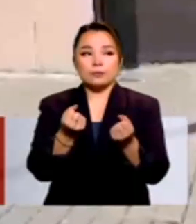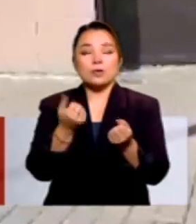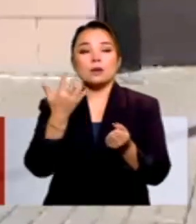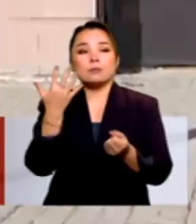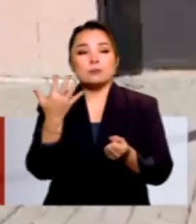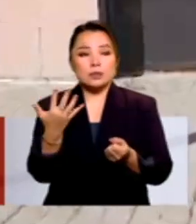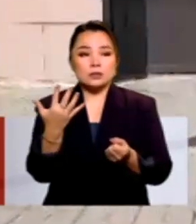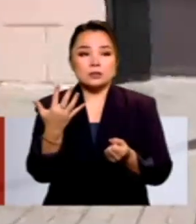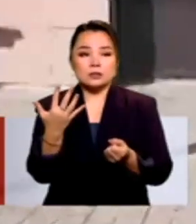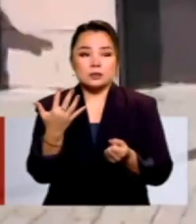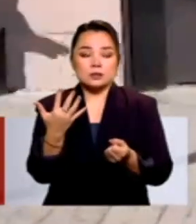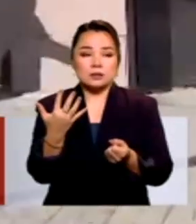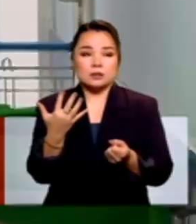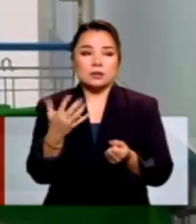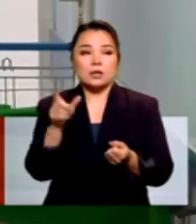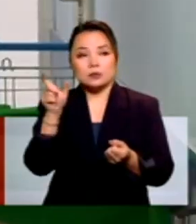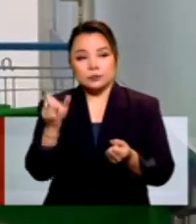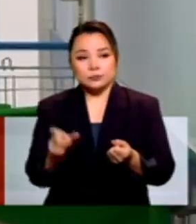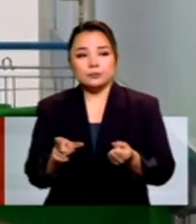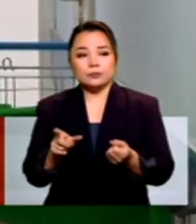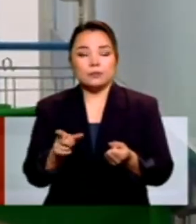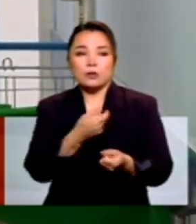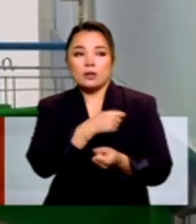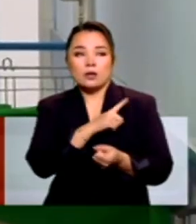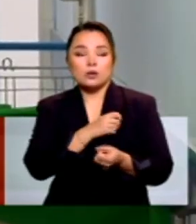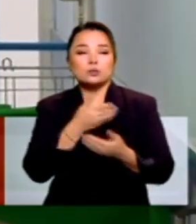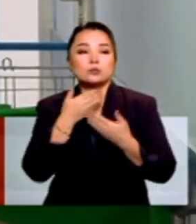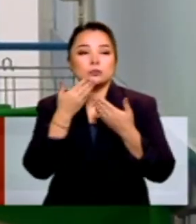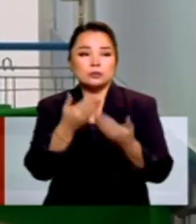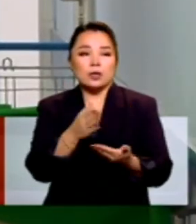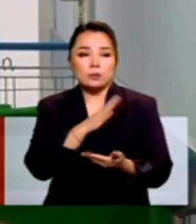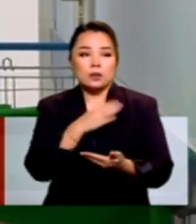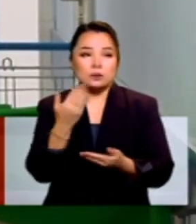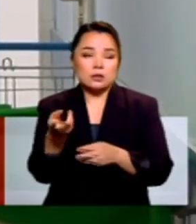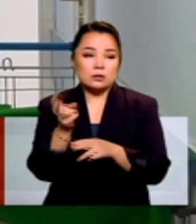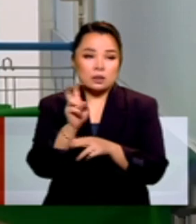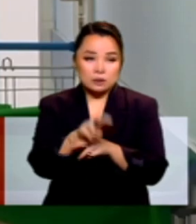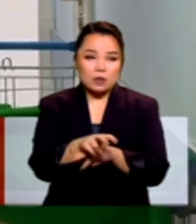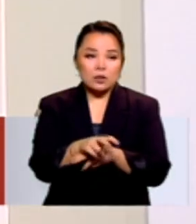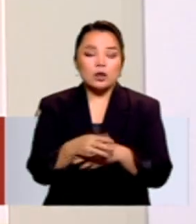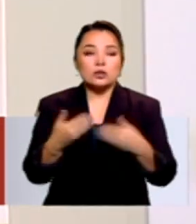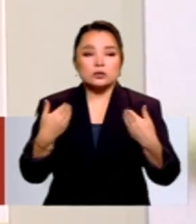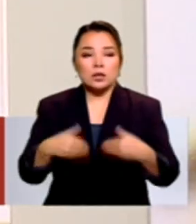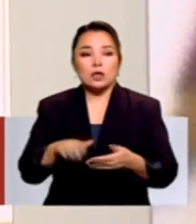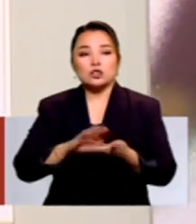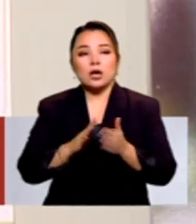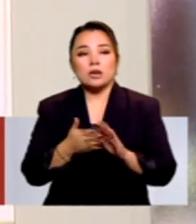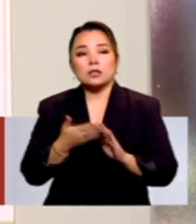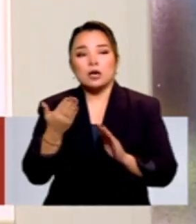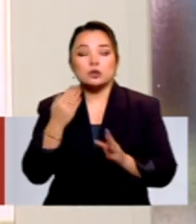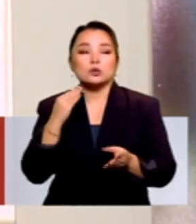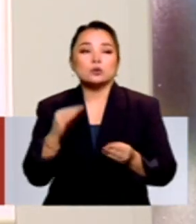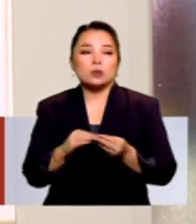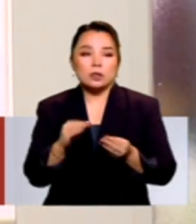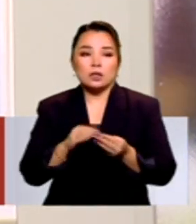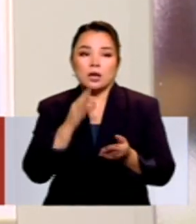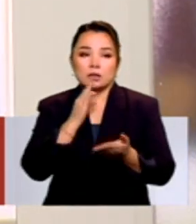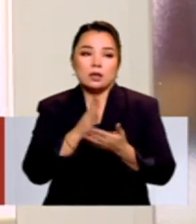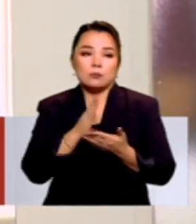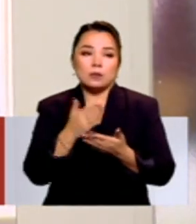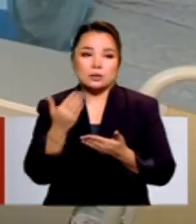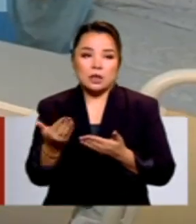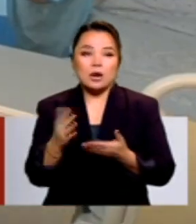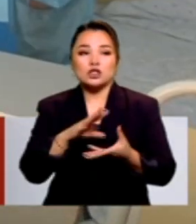5 кенші ауруханаға жүгінген екен. Жалпы олардың жағдайлары тұрақты деп жатыр.